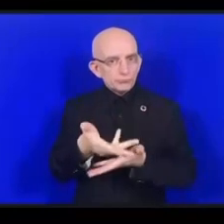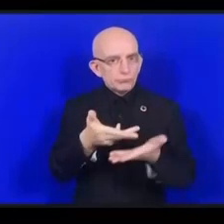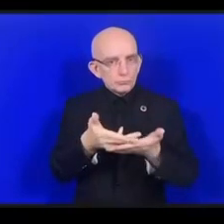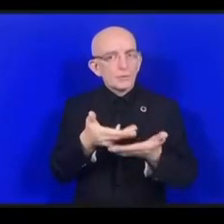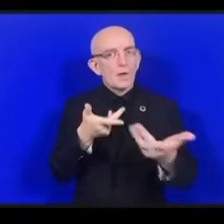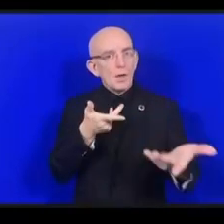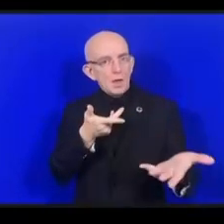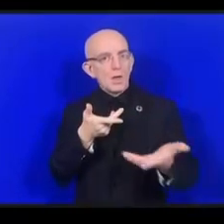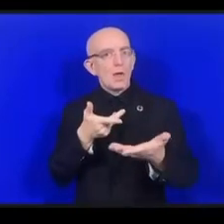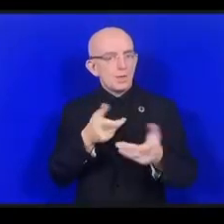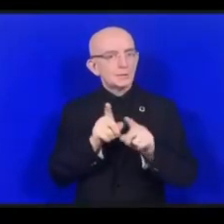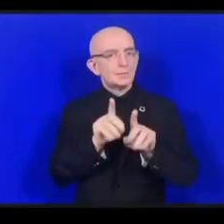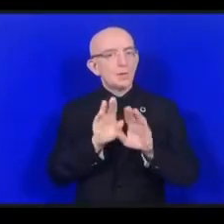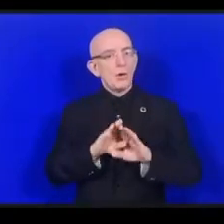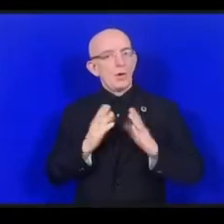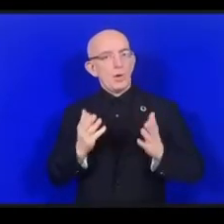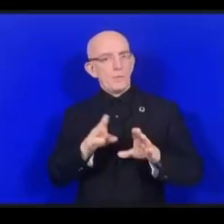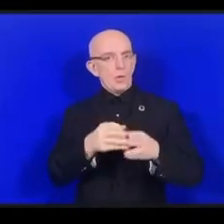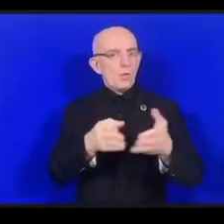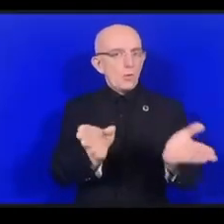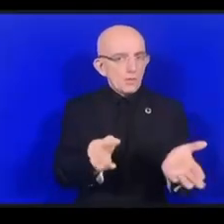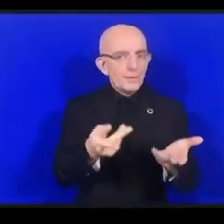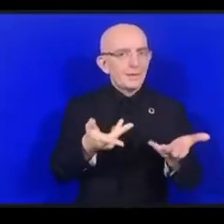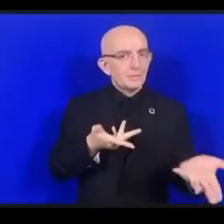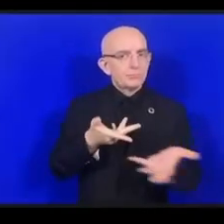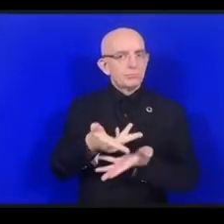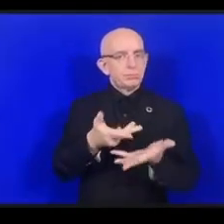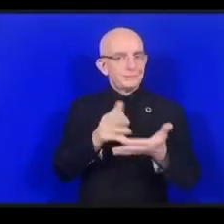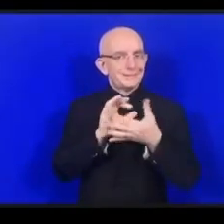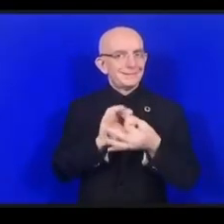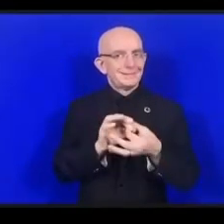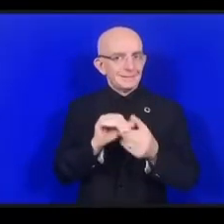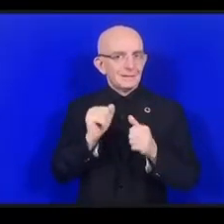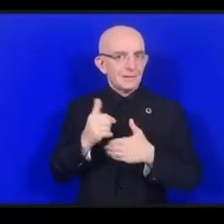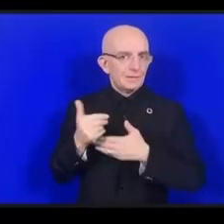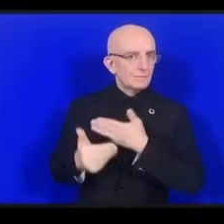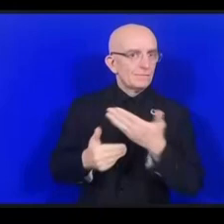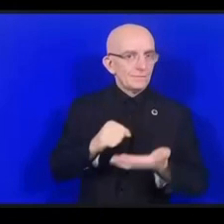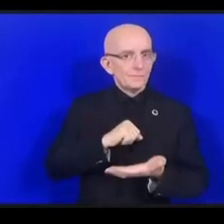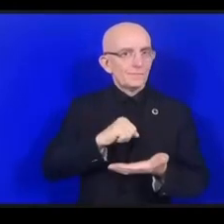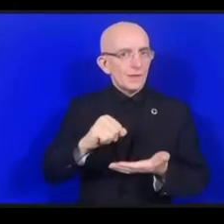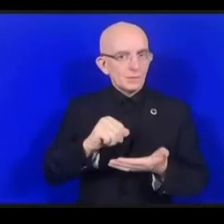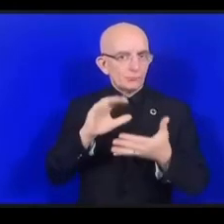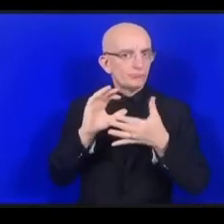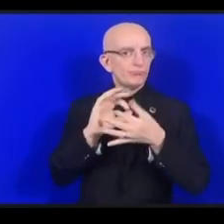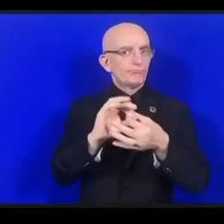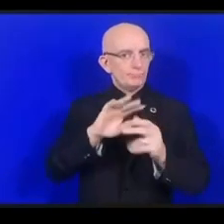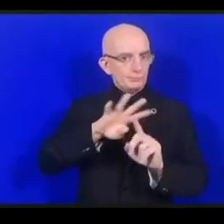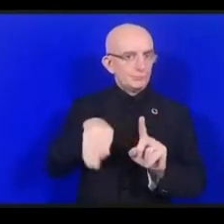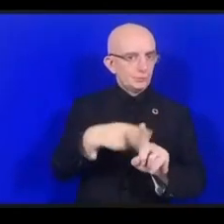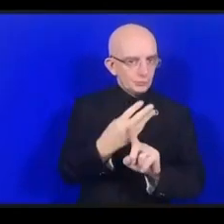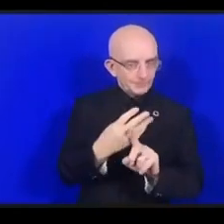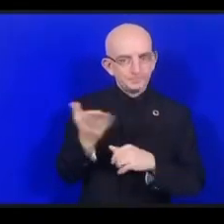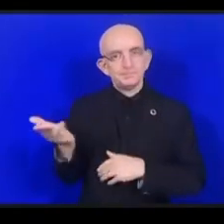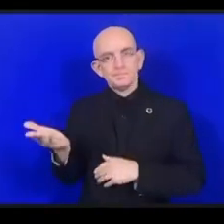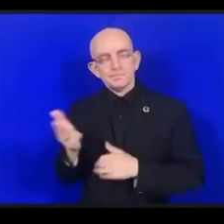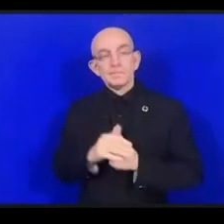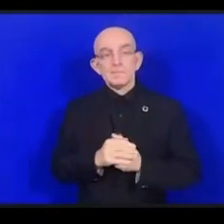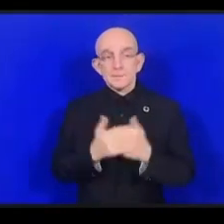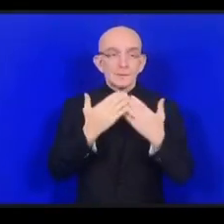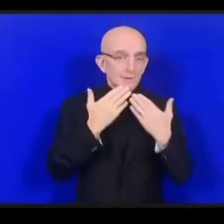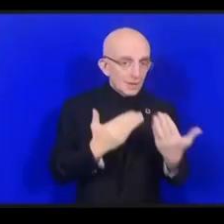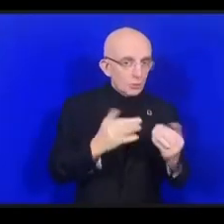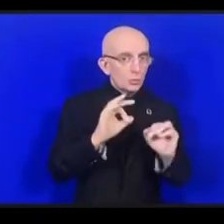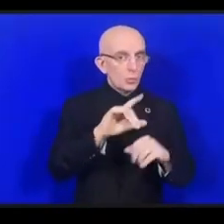我们已经做这个事情很久了。那么，动态联盟开始的时候，